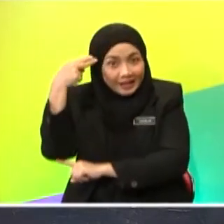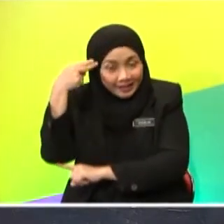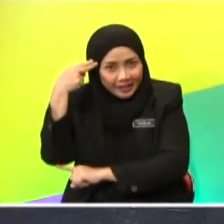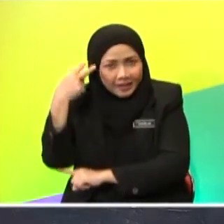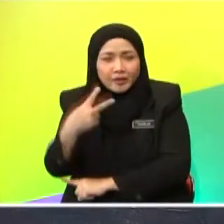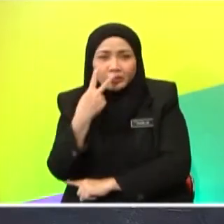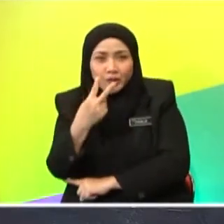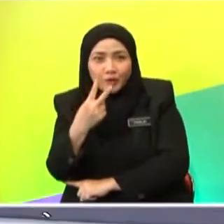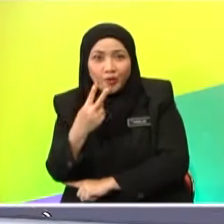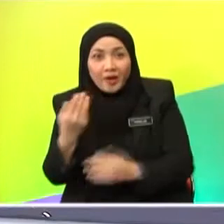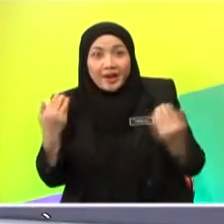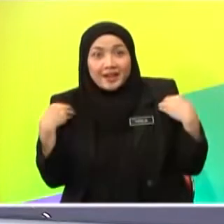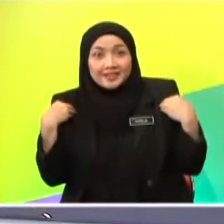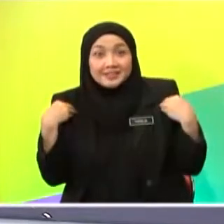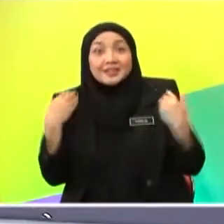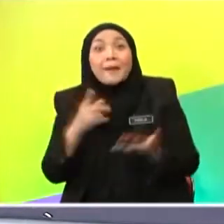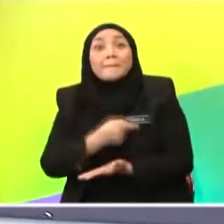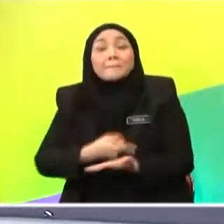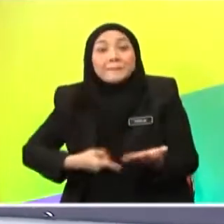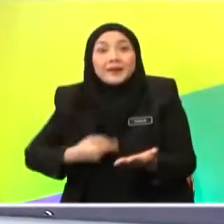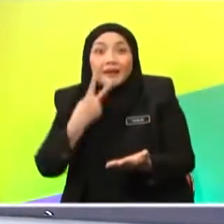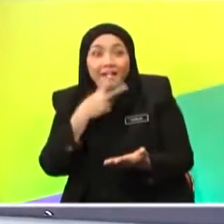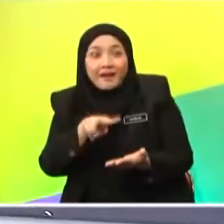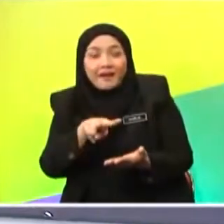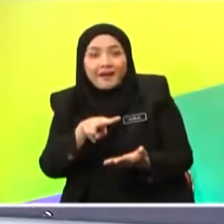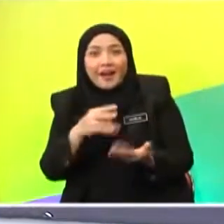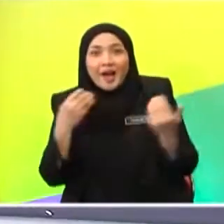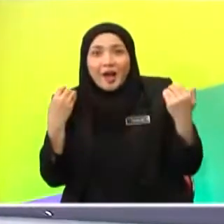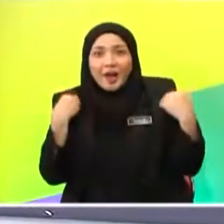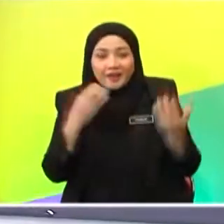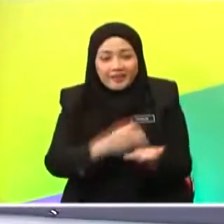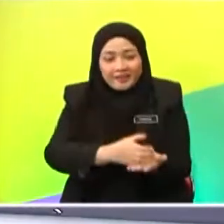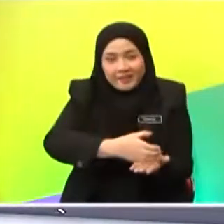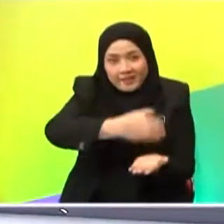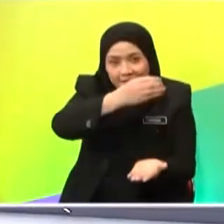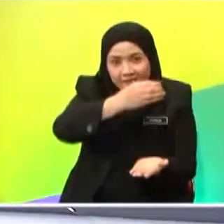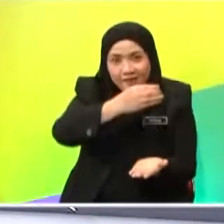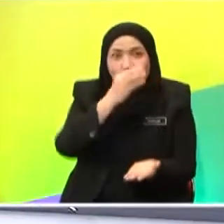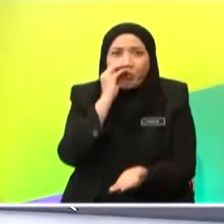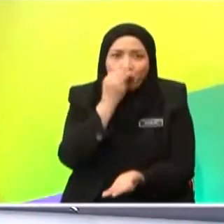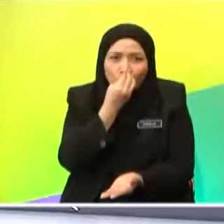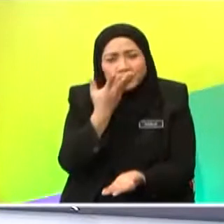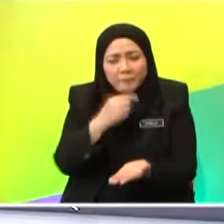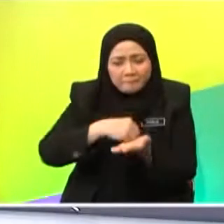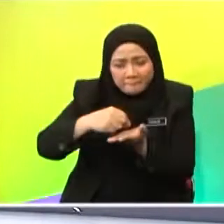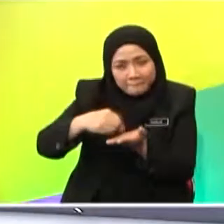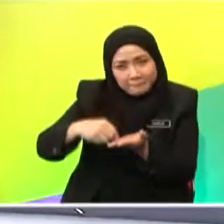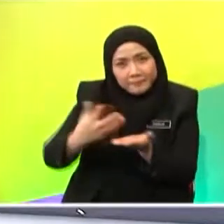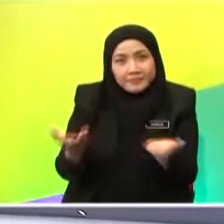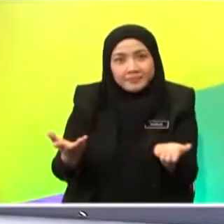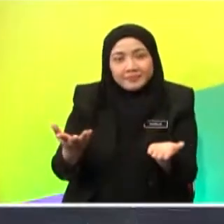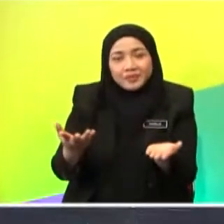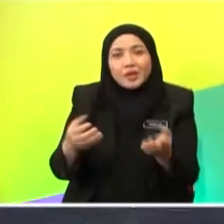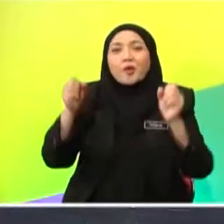DK ujung tuh Wow putihnya bunga the fence gua oke oke boleh pilih salah satu sebagai